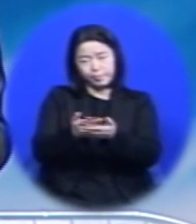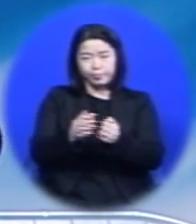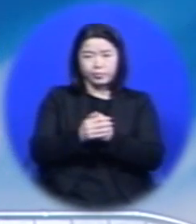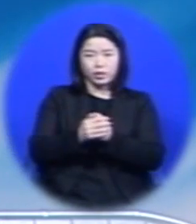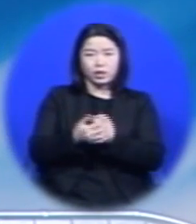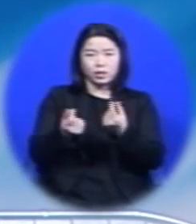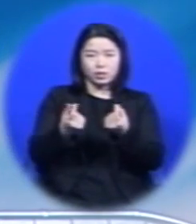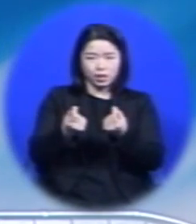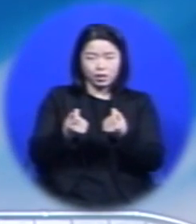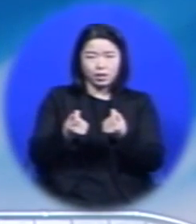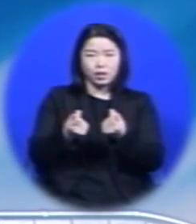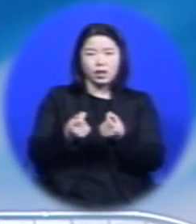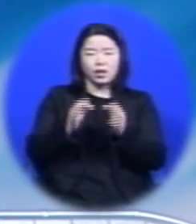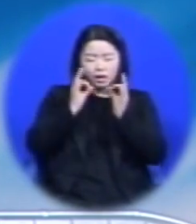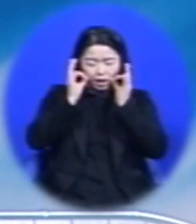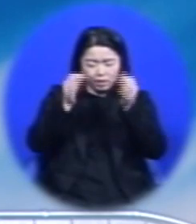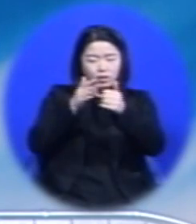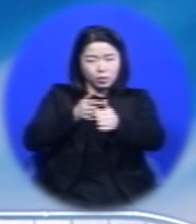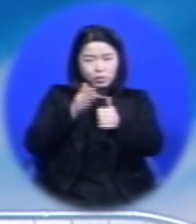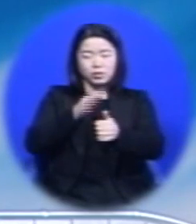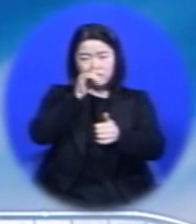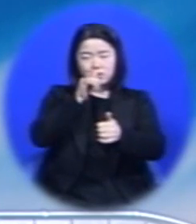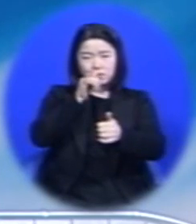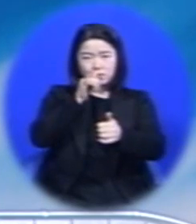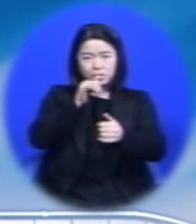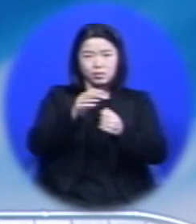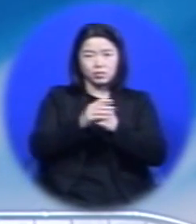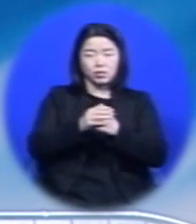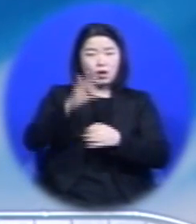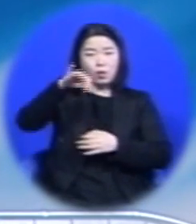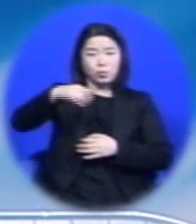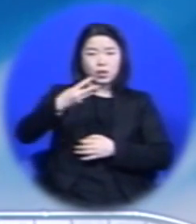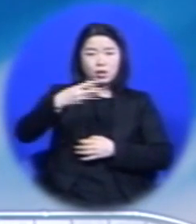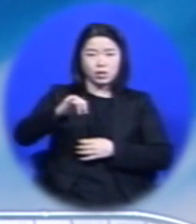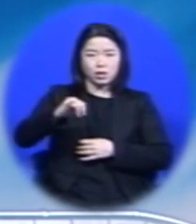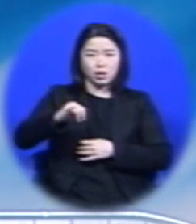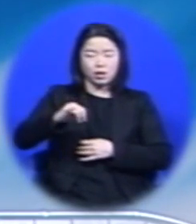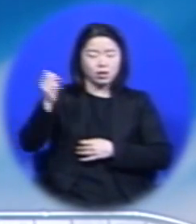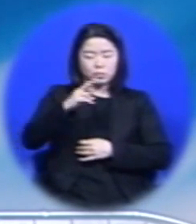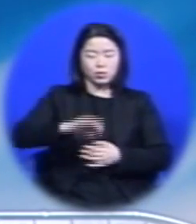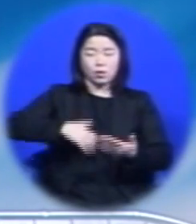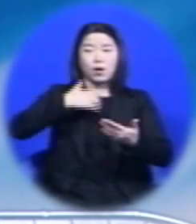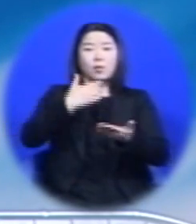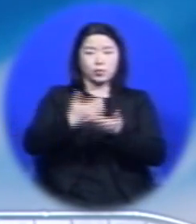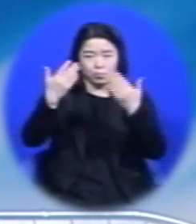그렇게 막 절히 요청하는 겁니다 윌리가 갑자기 감동을